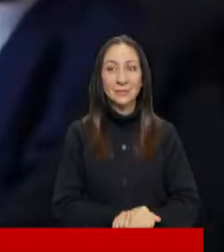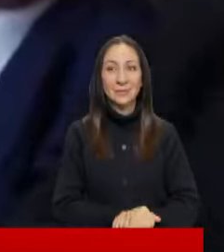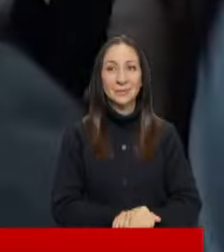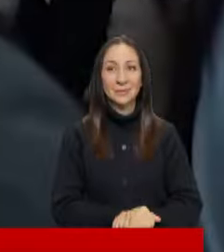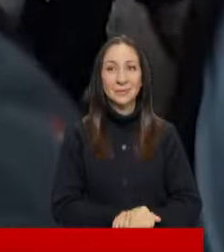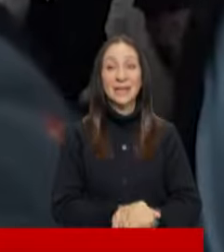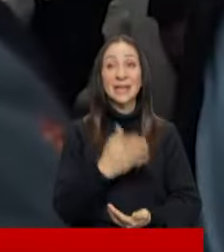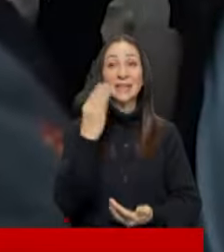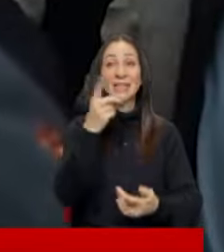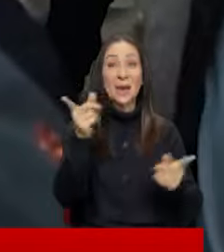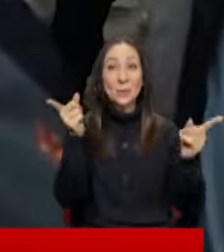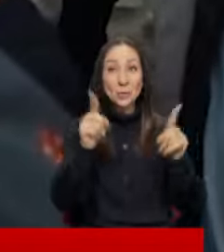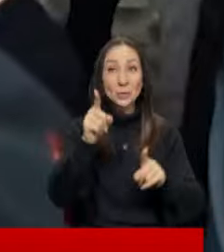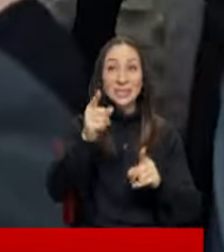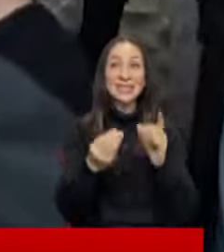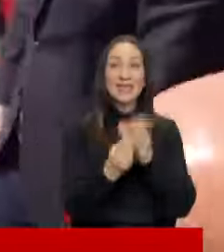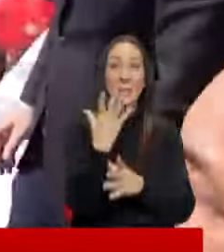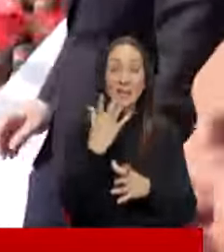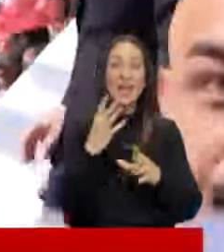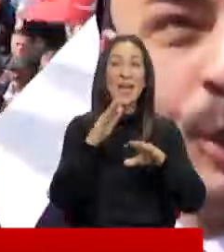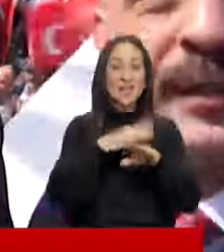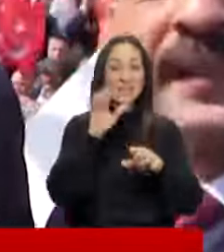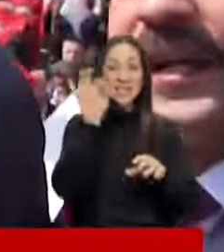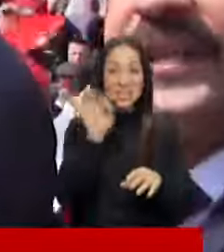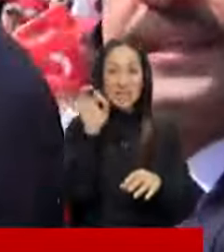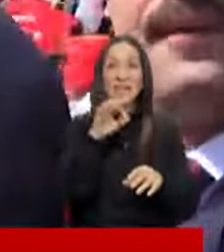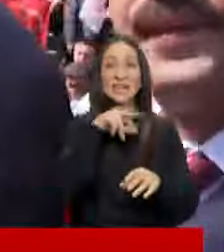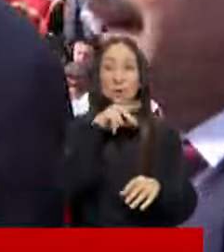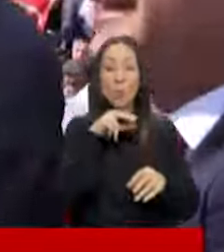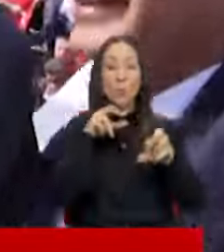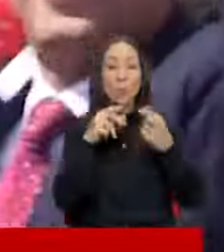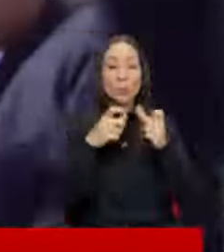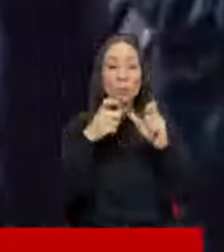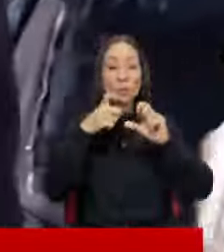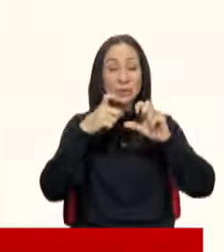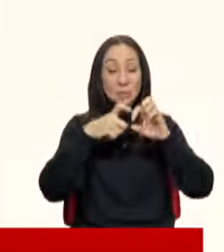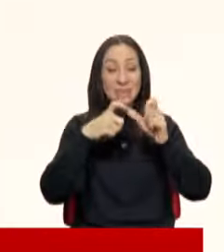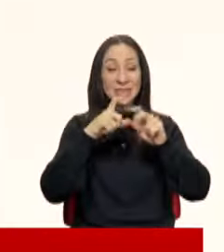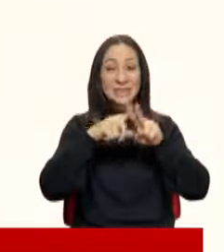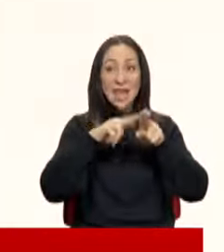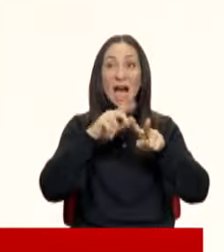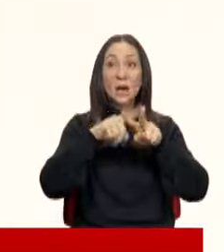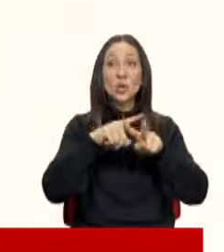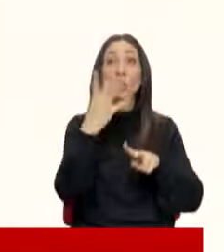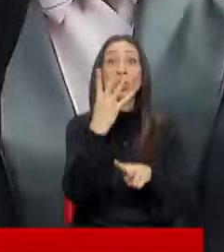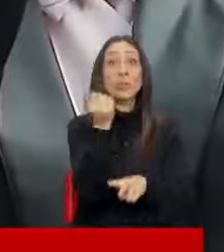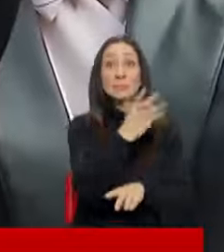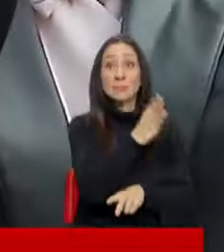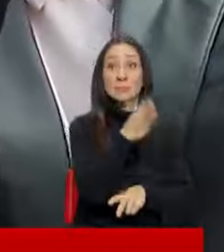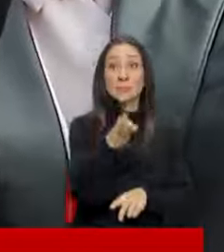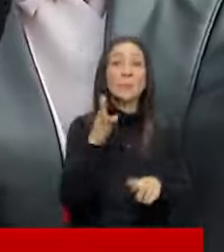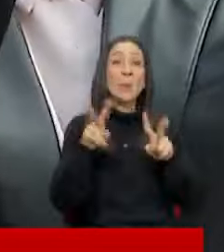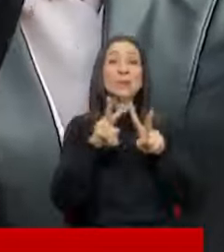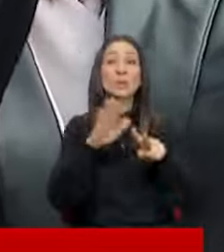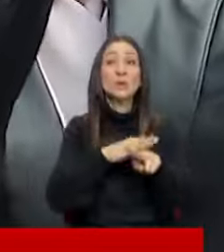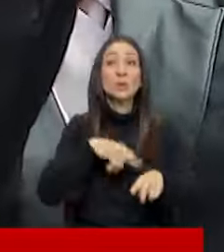vay! Gençlerle buluşmasının sabahında Yavaş, Sincan, Keçiören, Pursaklar ve Akyurt'ta bir güne 4 miting sığdırdı. Mansur